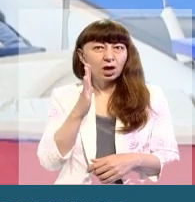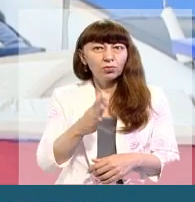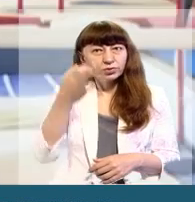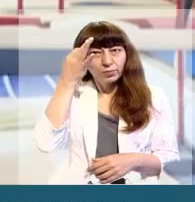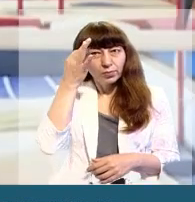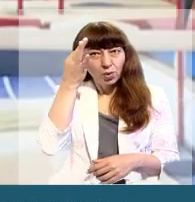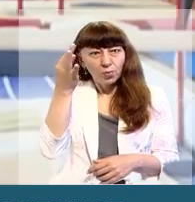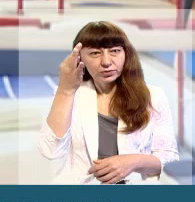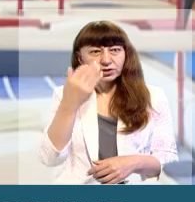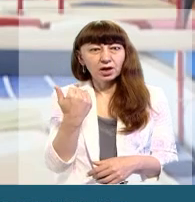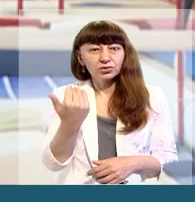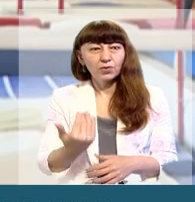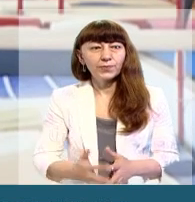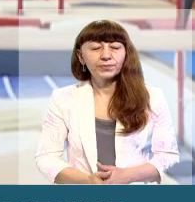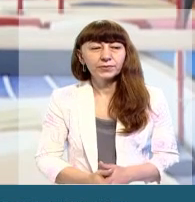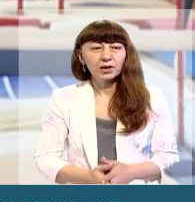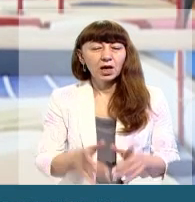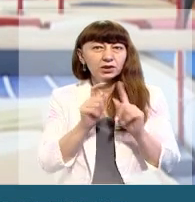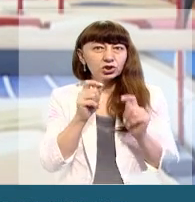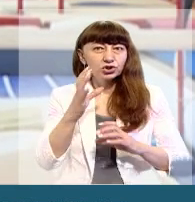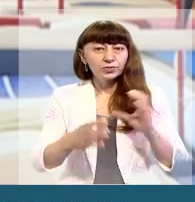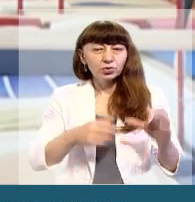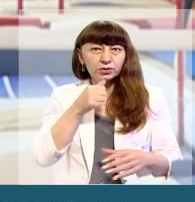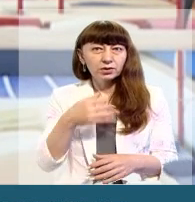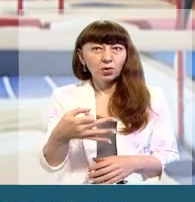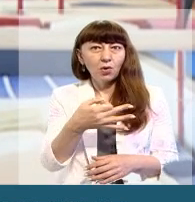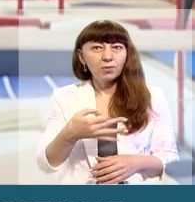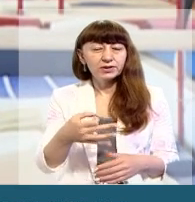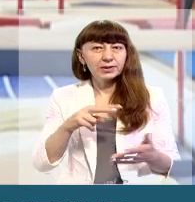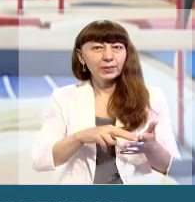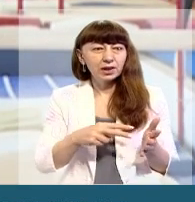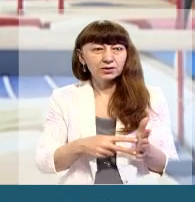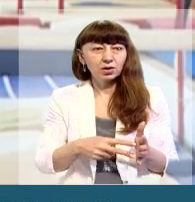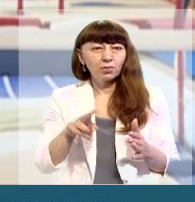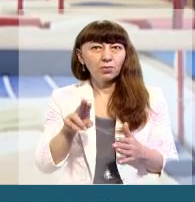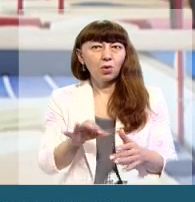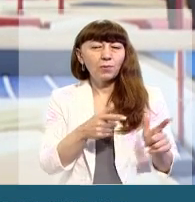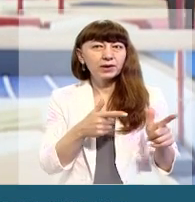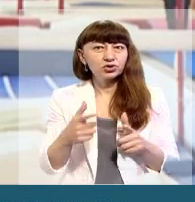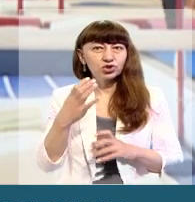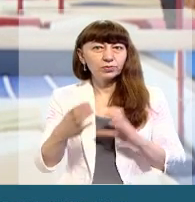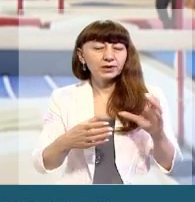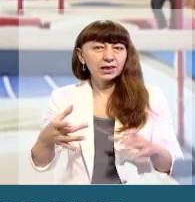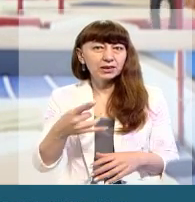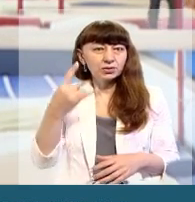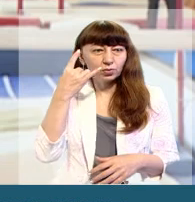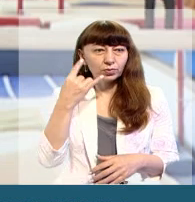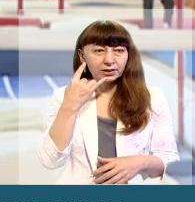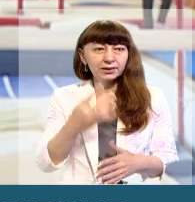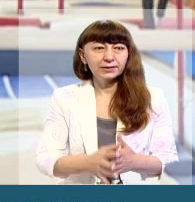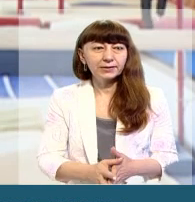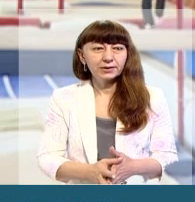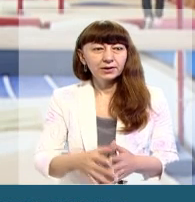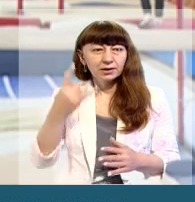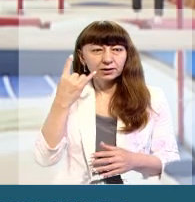помнить о нем. Турнир – это у нас открытый чемпионат Костанайской области плановый. Идет в рамках подготовки к чемпионату Республики